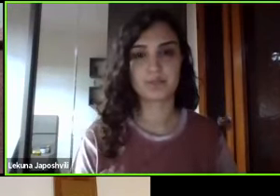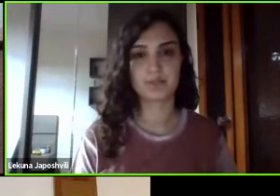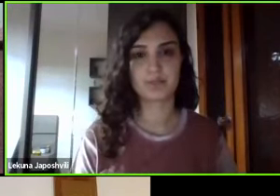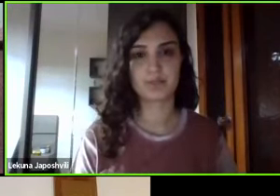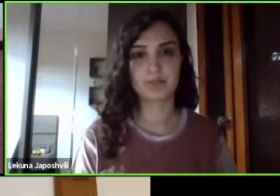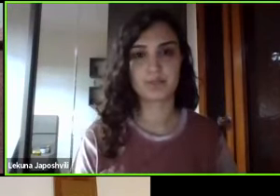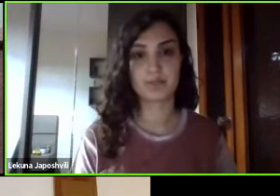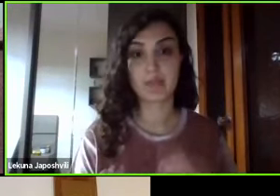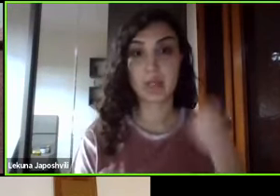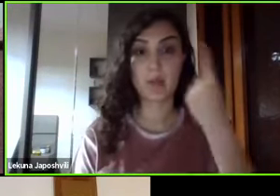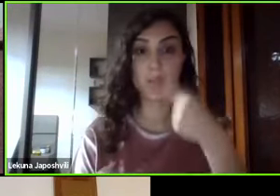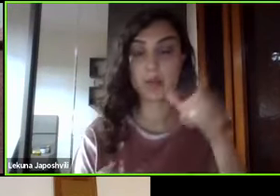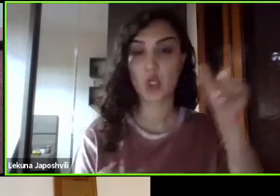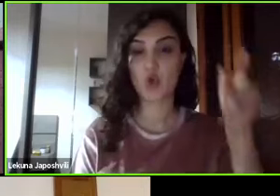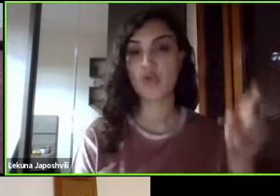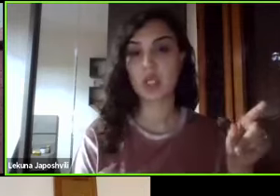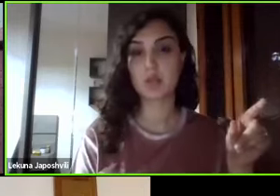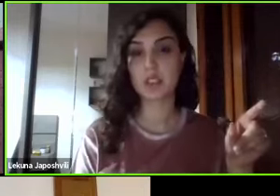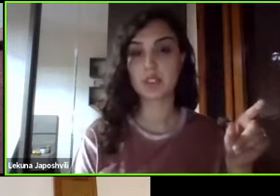პიროვნების